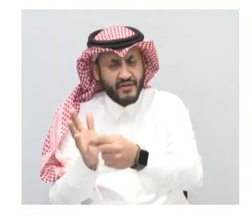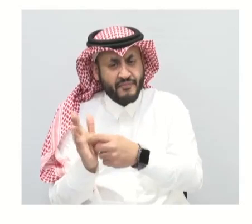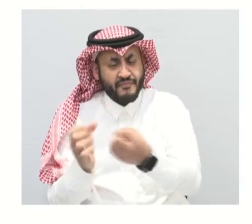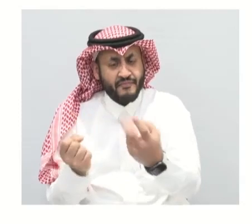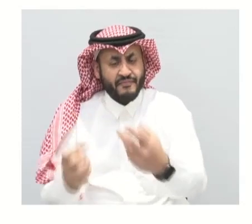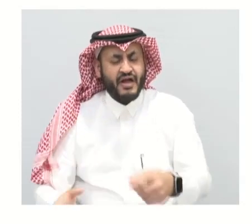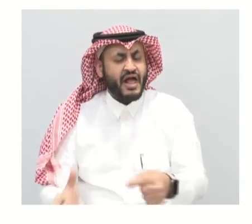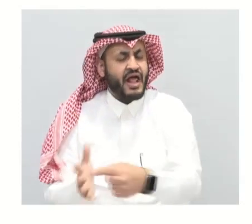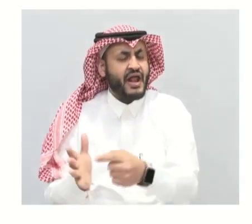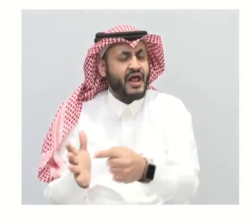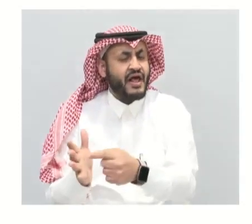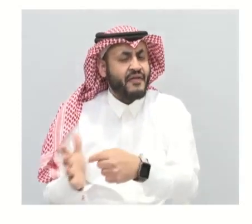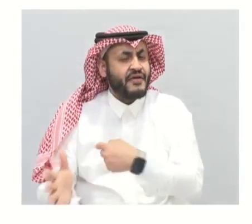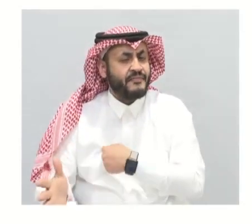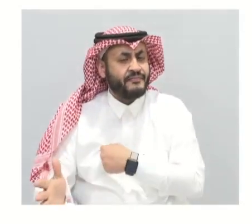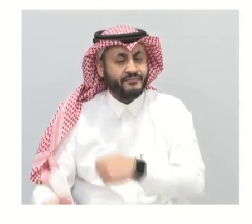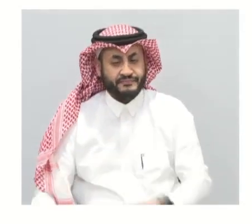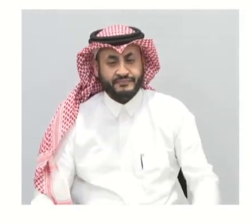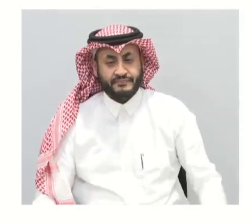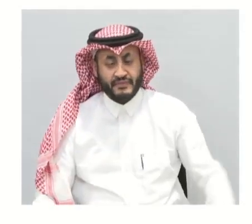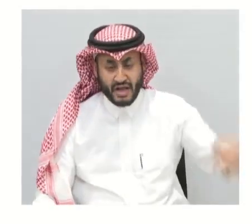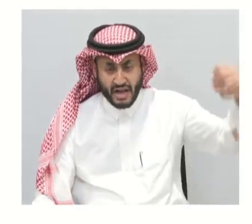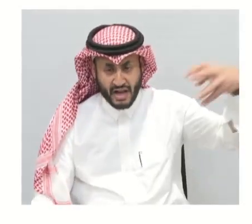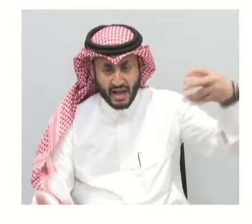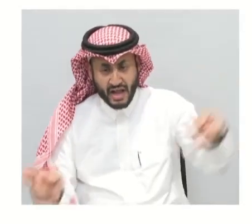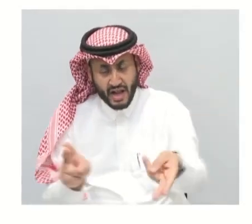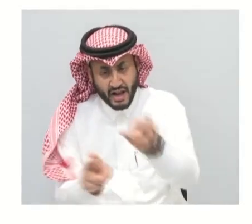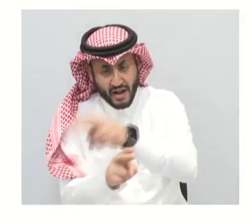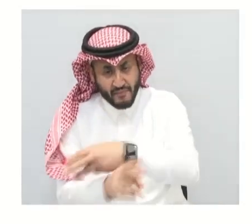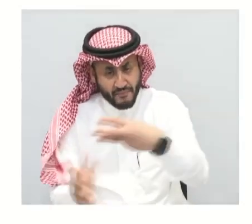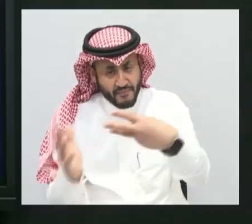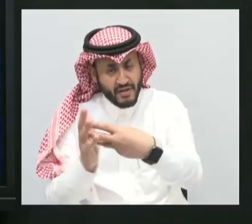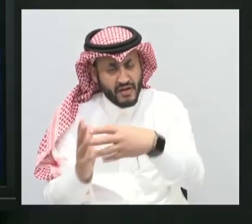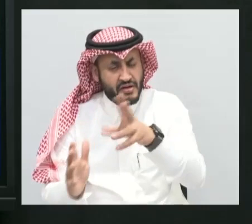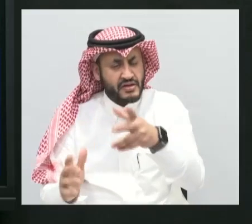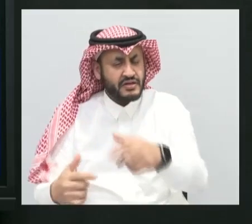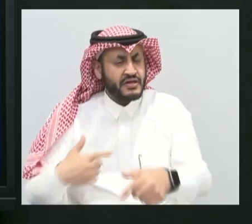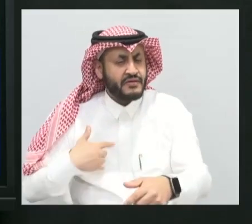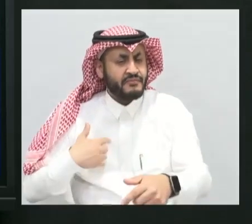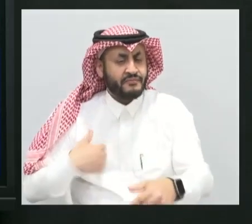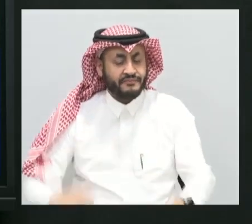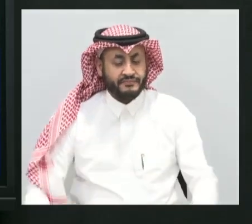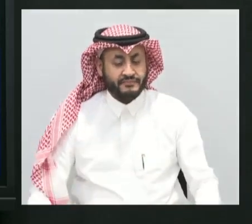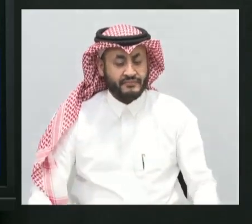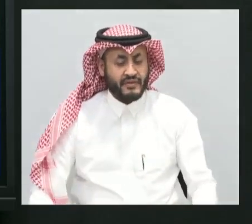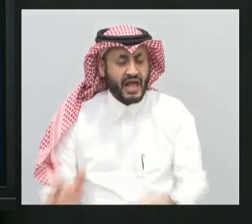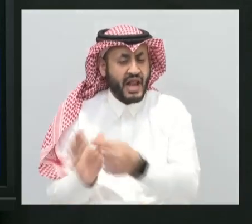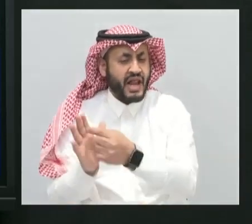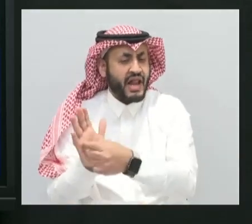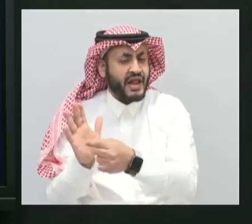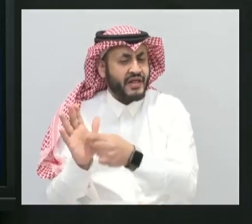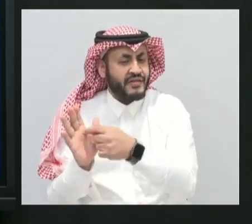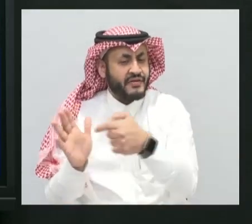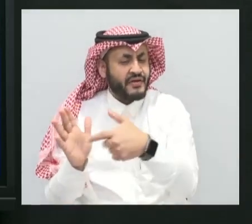الشمس الى طاقه كهربائيه ماذا نسميها ماذا نسمي الاداه التي تستطيع ان تحول اشعه الشمس